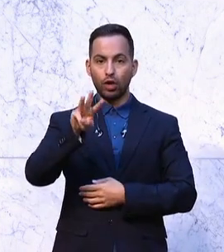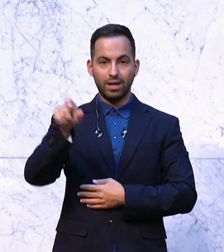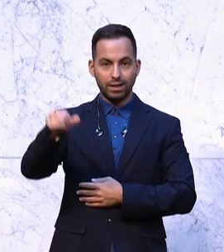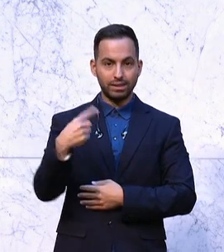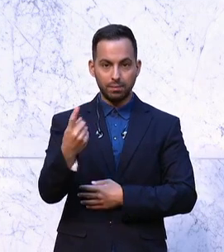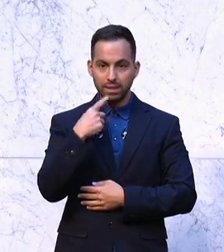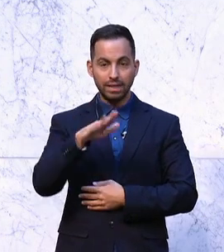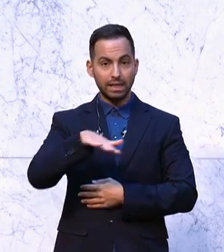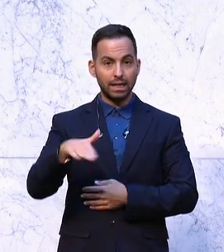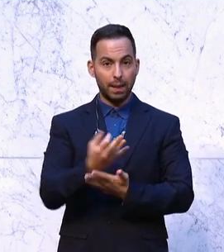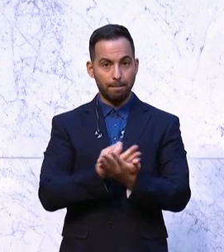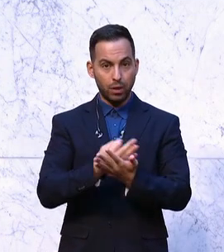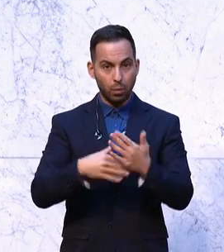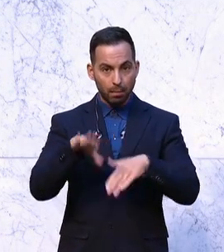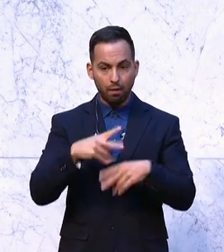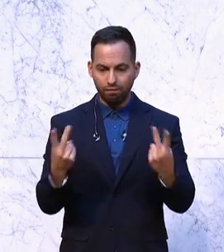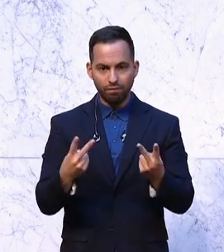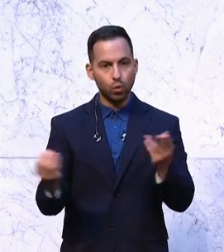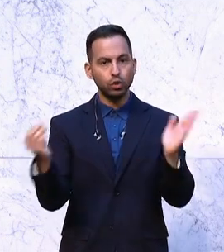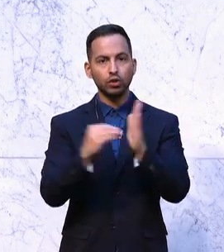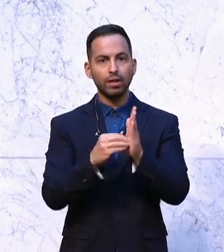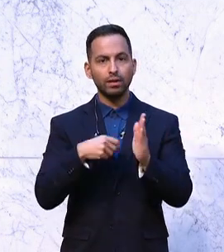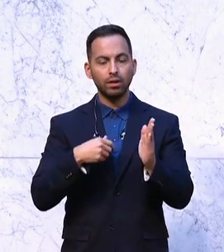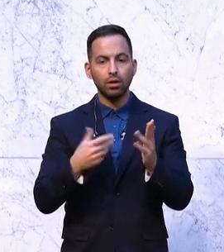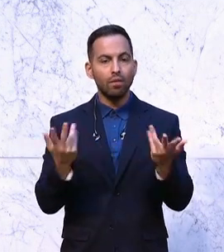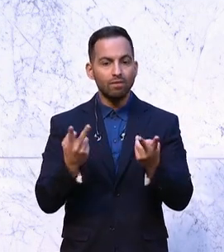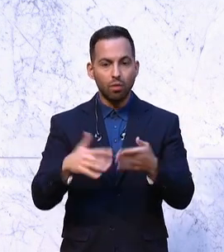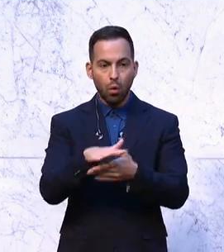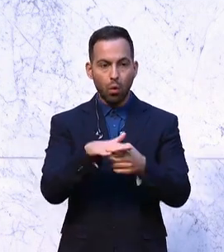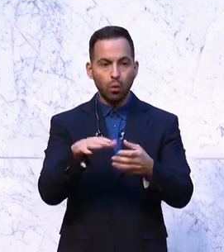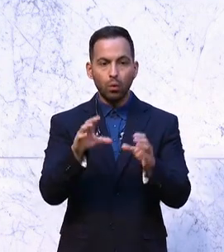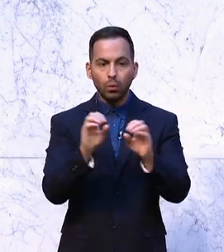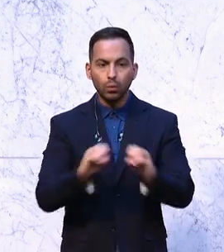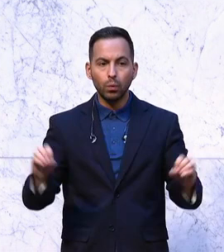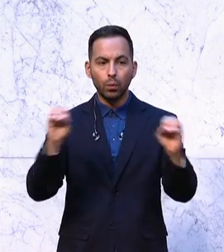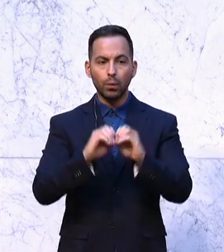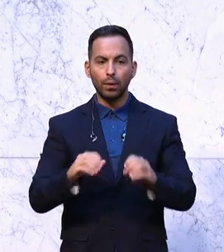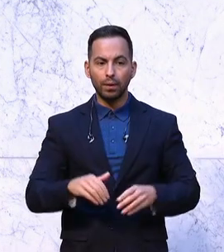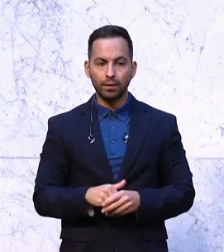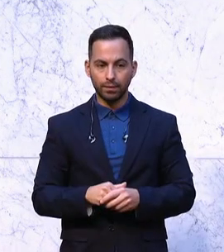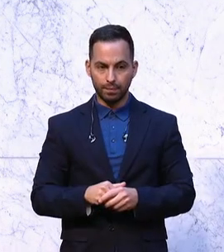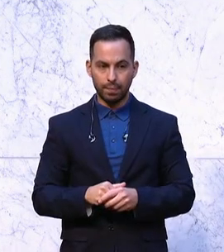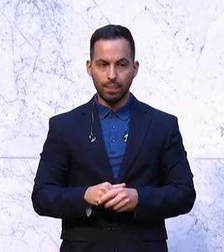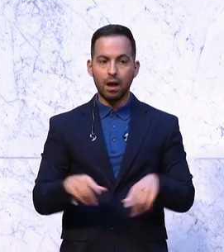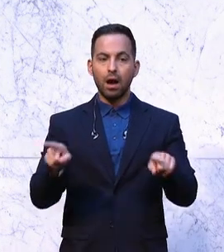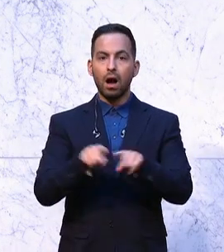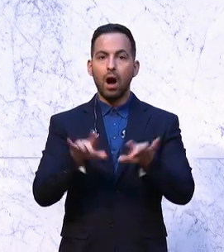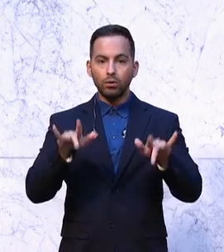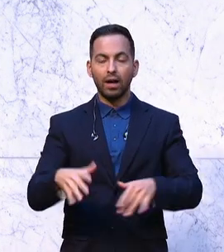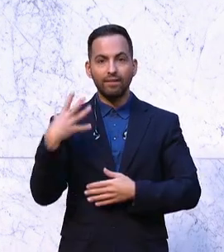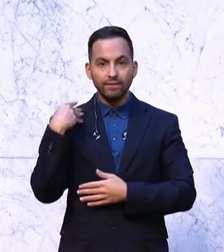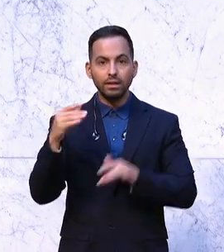für die Kinderbildung. Wo findet man es? Nirgendwo findet man es, weil einfach wieder einmal